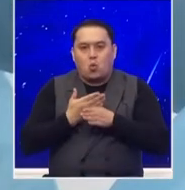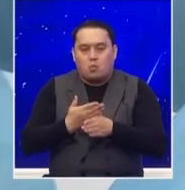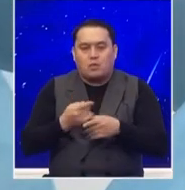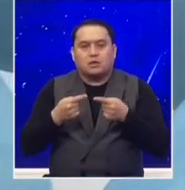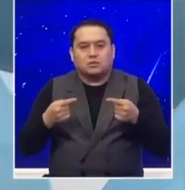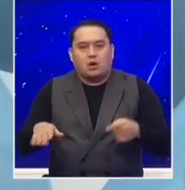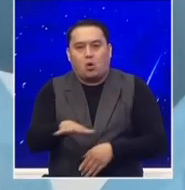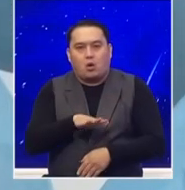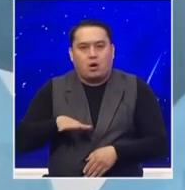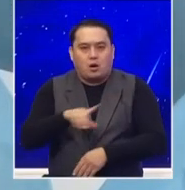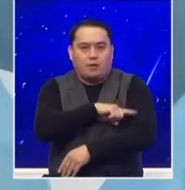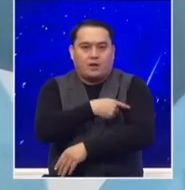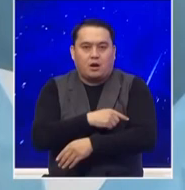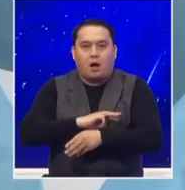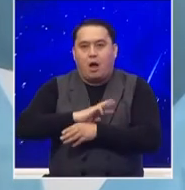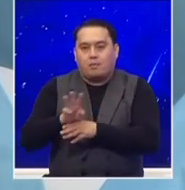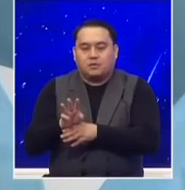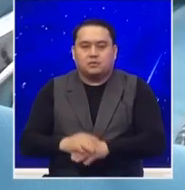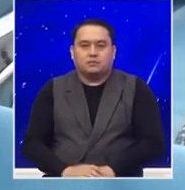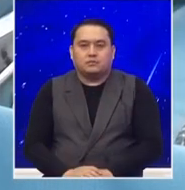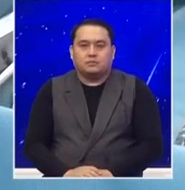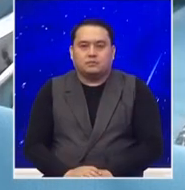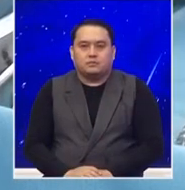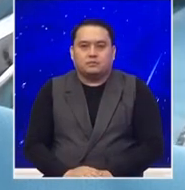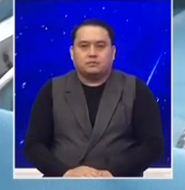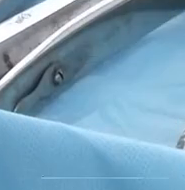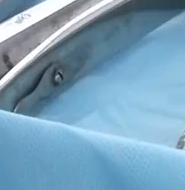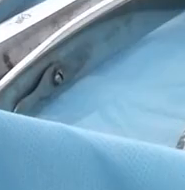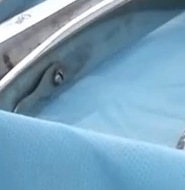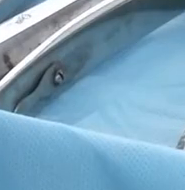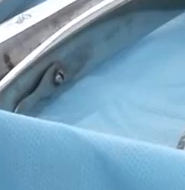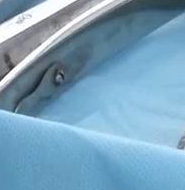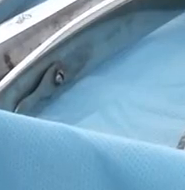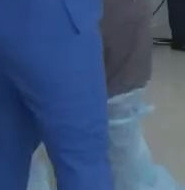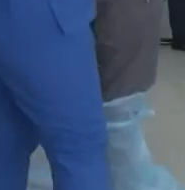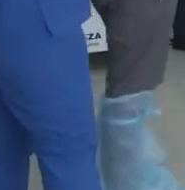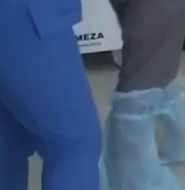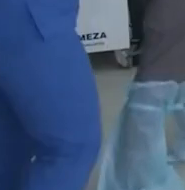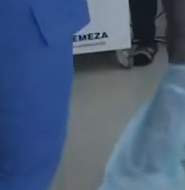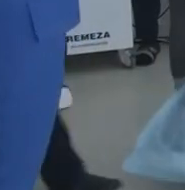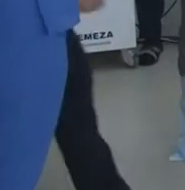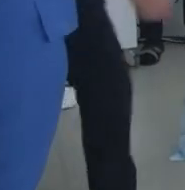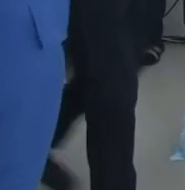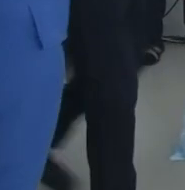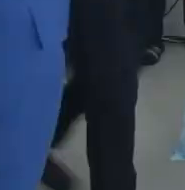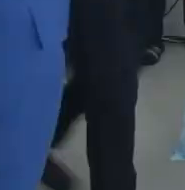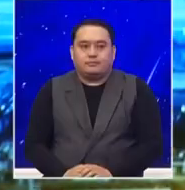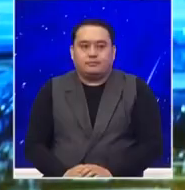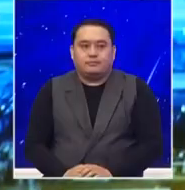басқа да аймақтағы науқастарды қамтиды. Мадина Берікқызы, Аделя Ақжаркенова, Ерболат Антелов, Жетісу телеарнасы.